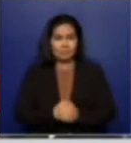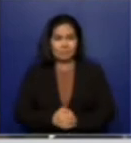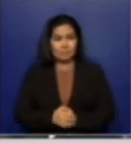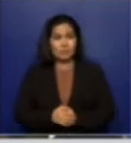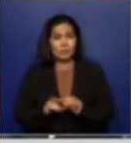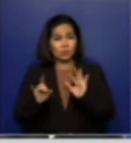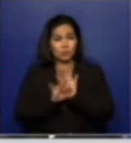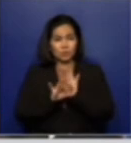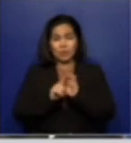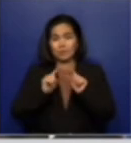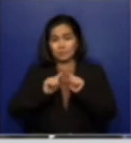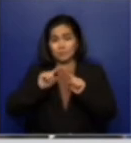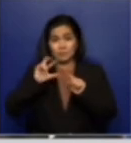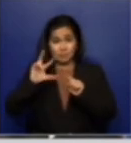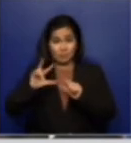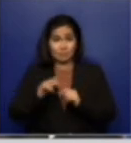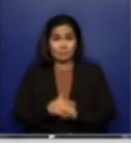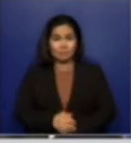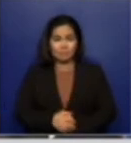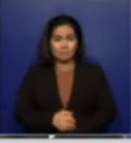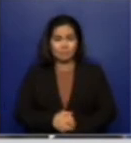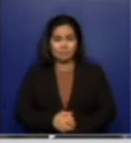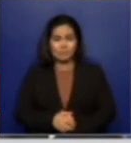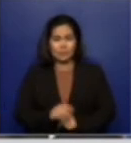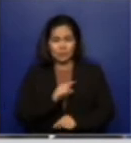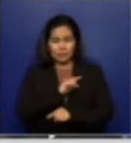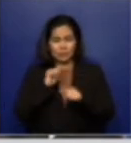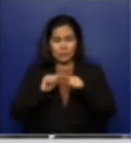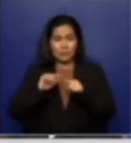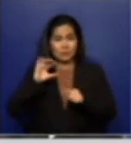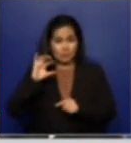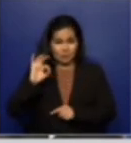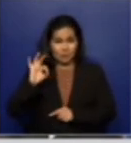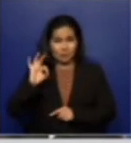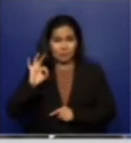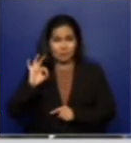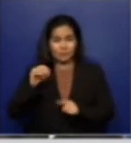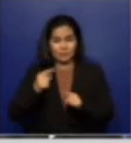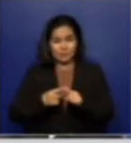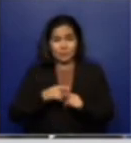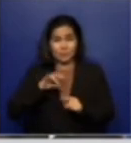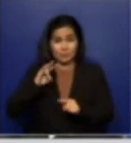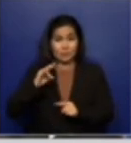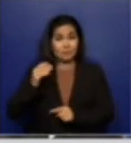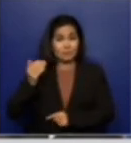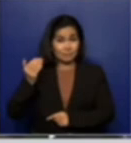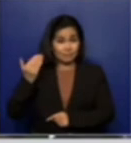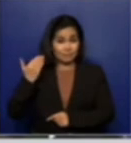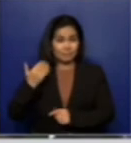ายขั้นตอนที่3เมื่อวันที่9กรกฎาคมที่ผ่านม